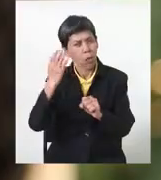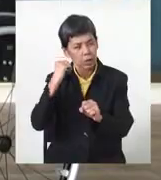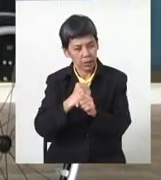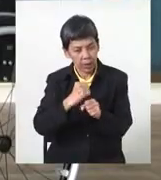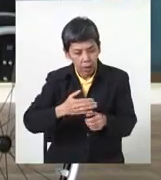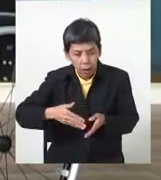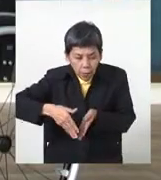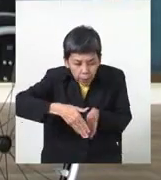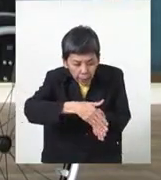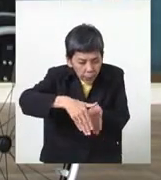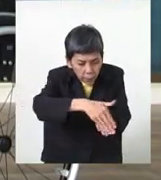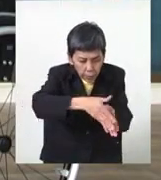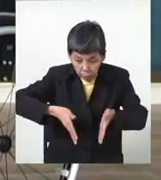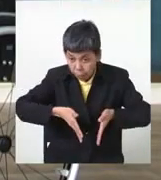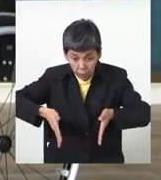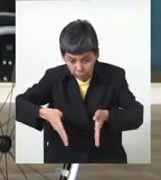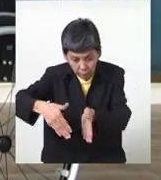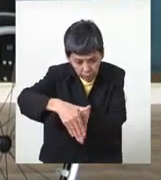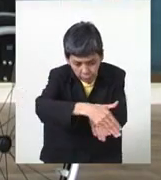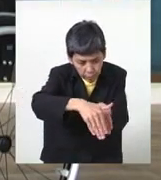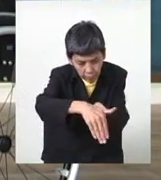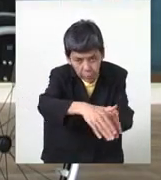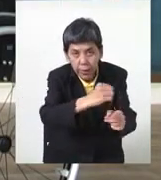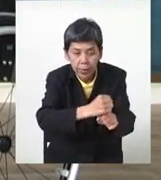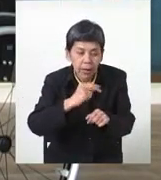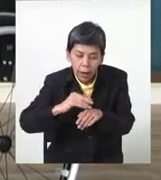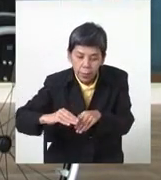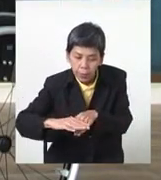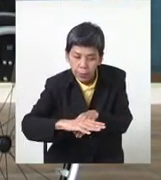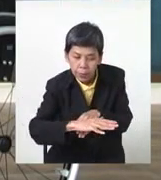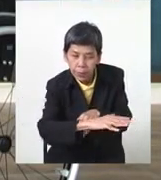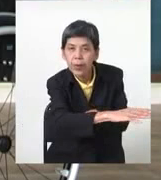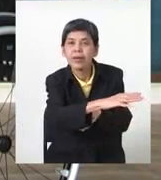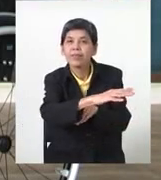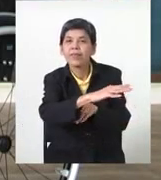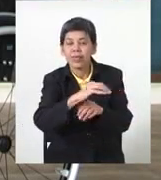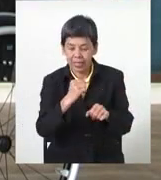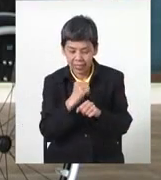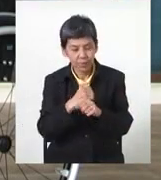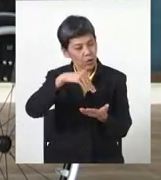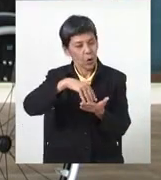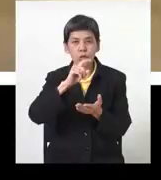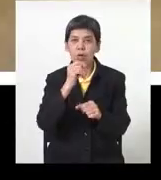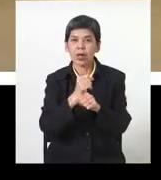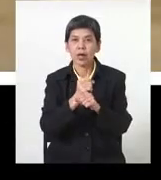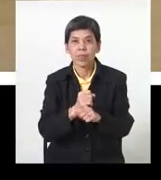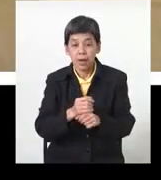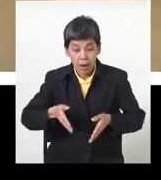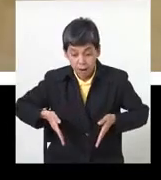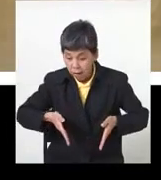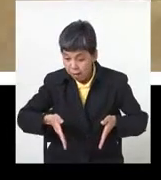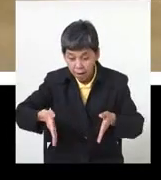ปีมาแล้วขุดลองซอยย่อยเข้าเชื่อมในที่เพื่อจะส่งน้ำจากคลองเนี่ยเข้าไปหาสวนเขาอ